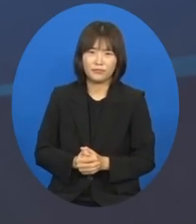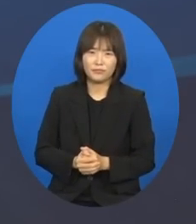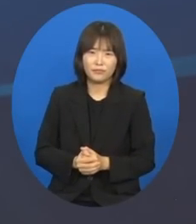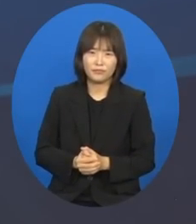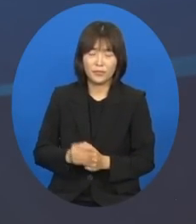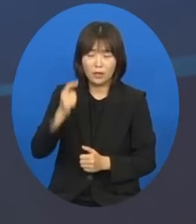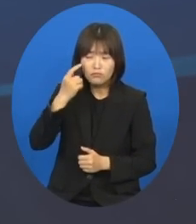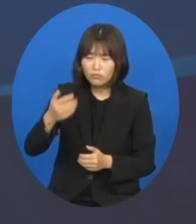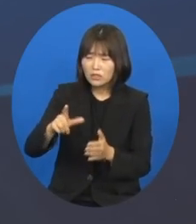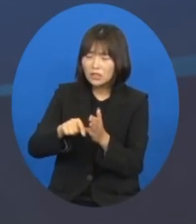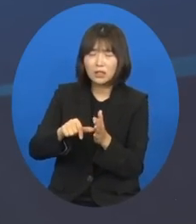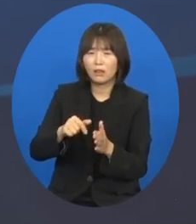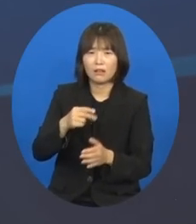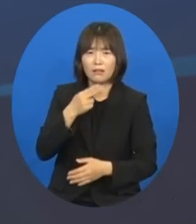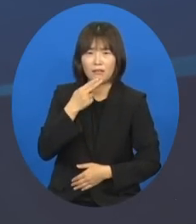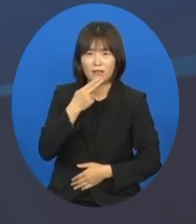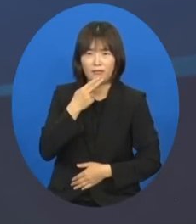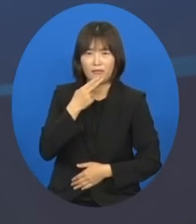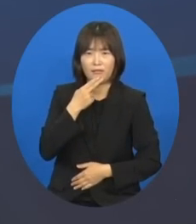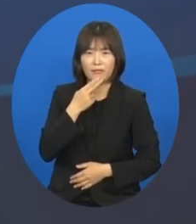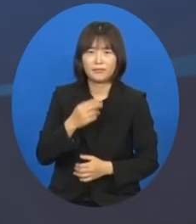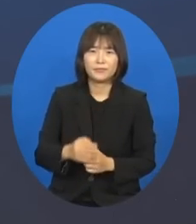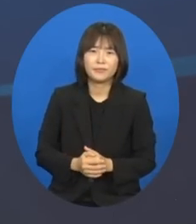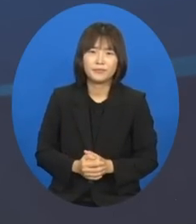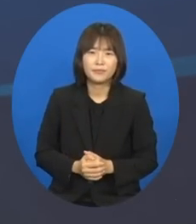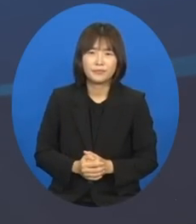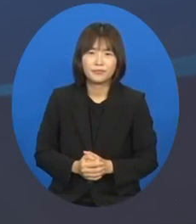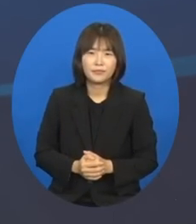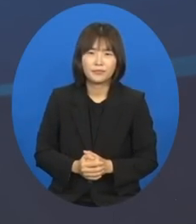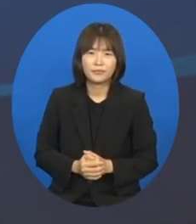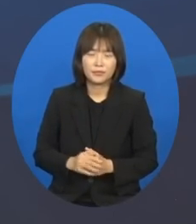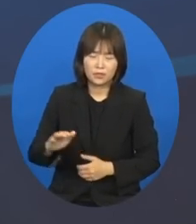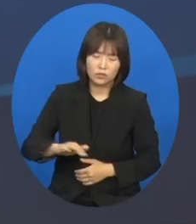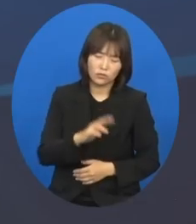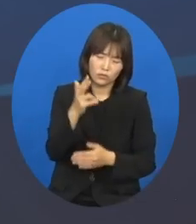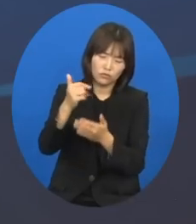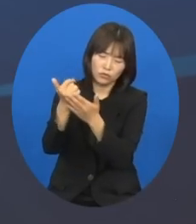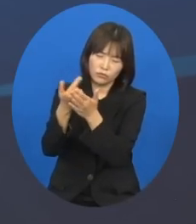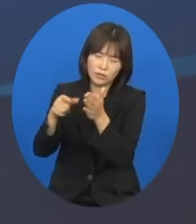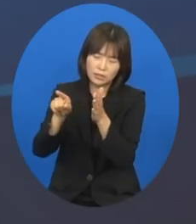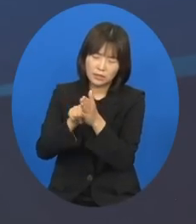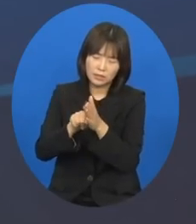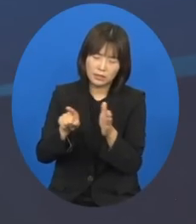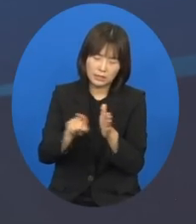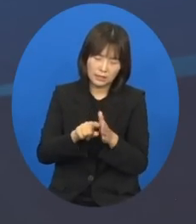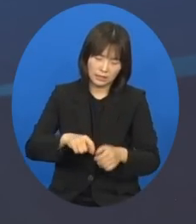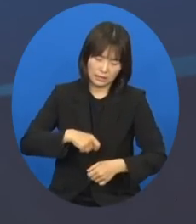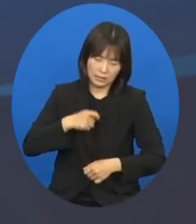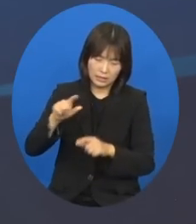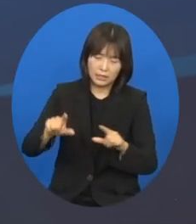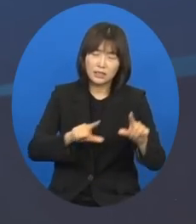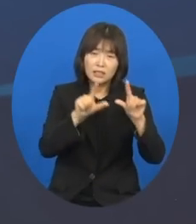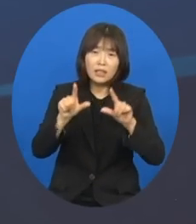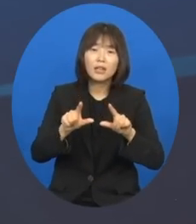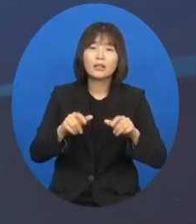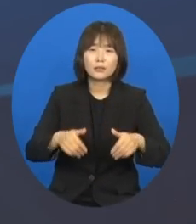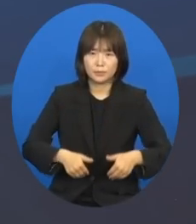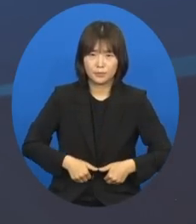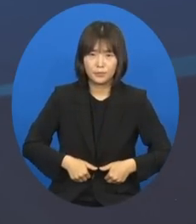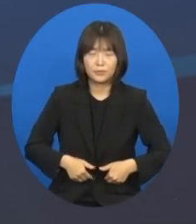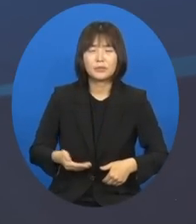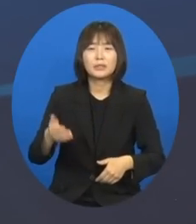시간이 없지요 우리도 주님을 위해 신실하게 살아야 하지만 사는게